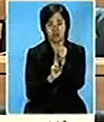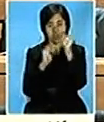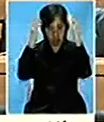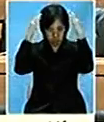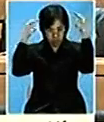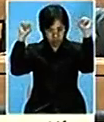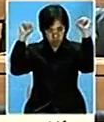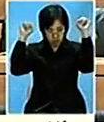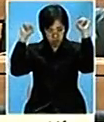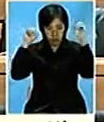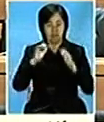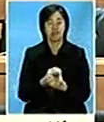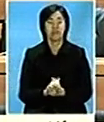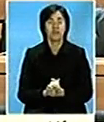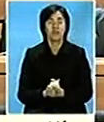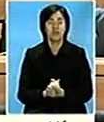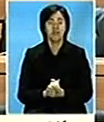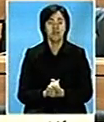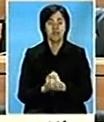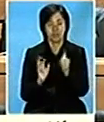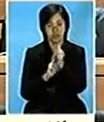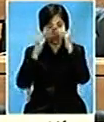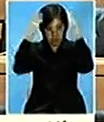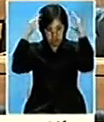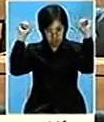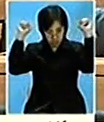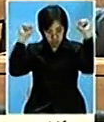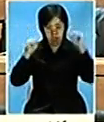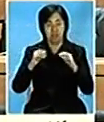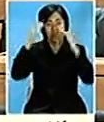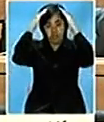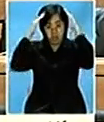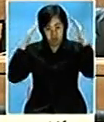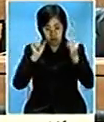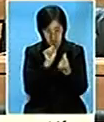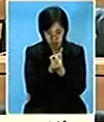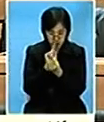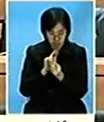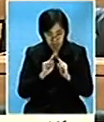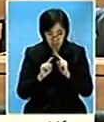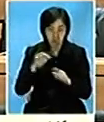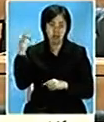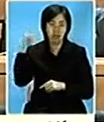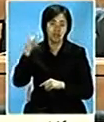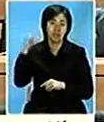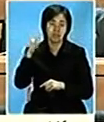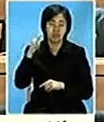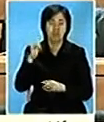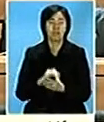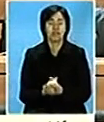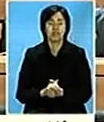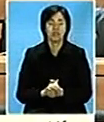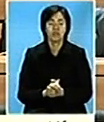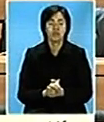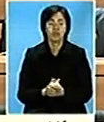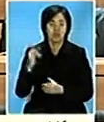ดีแห่งสาธารณรัฐสังคมนิยมเวียดนามมีโอกาสได้เจรจาถึงสายการบินที่จะบินระหว่